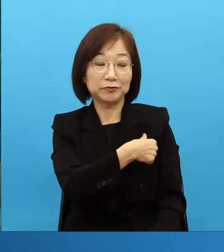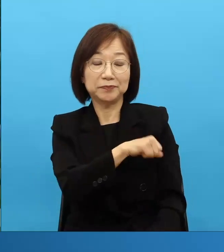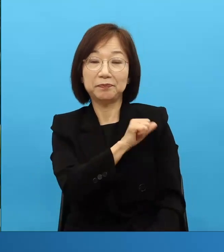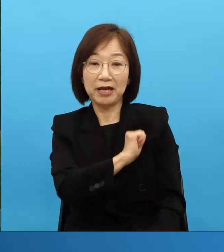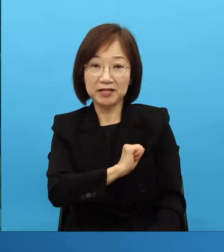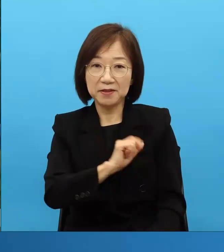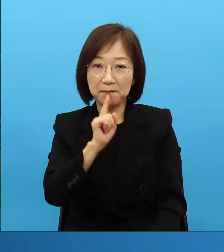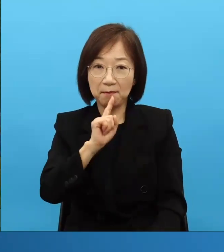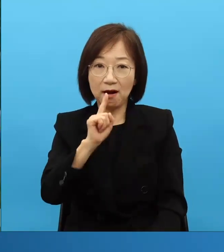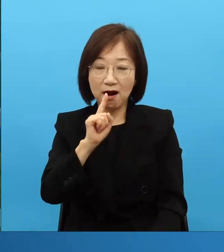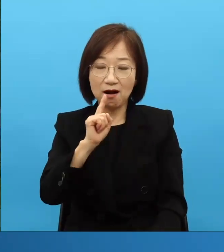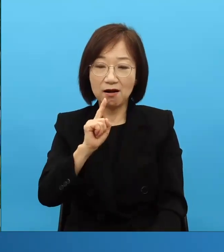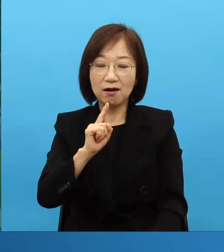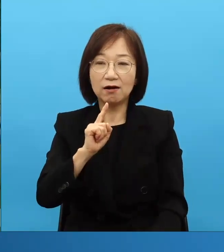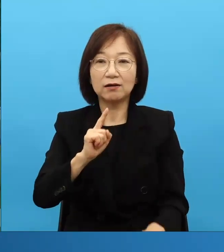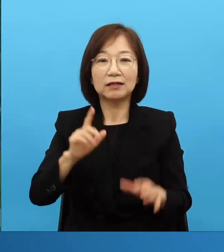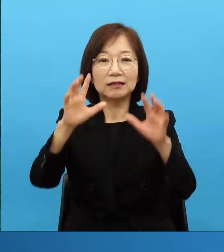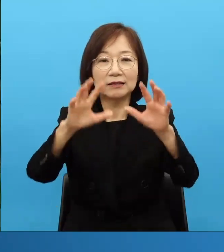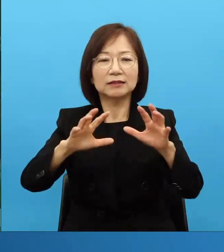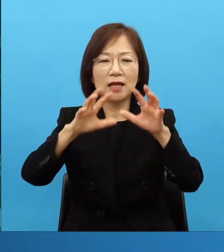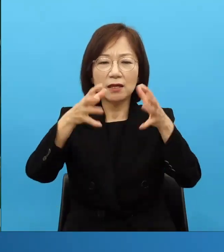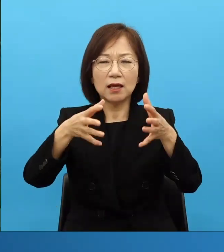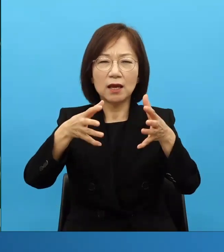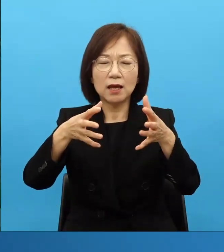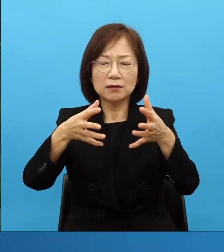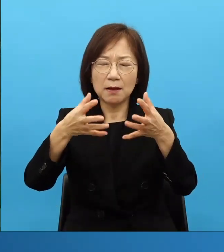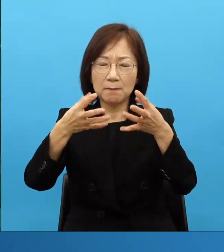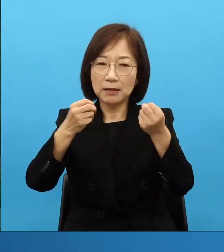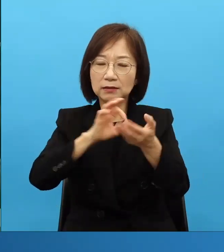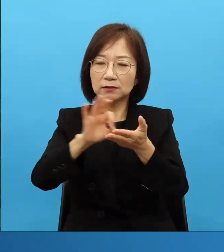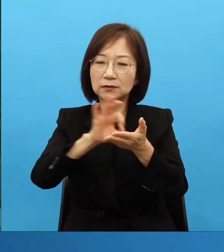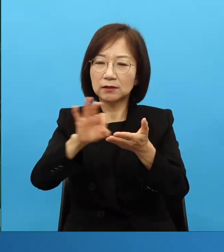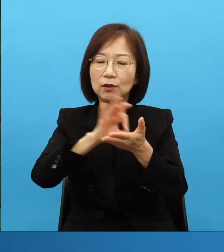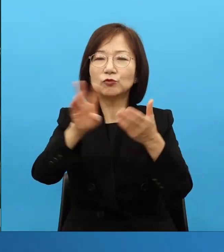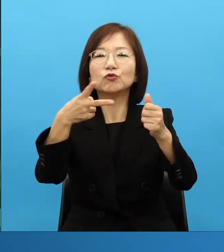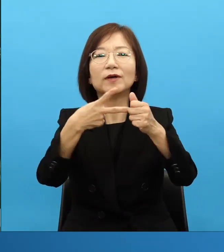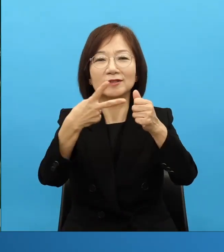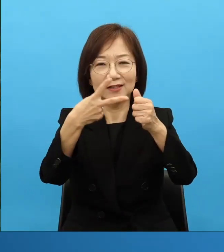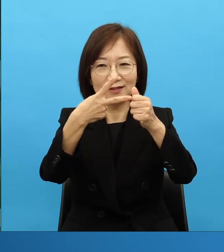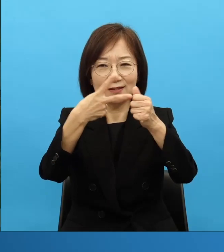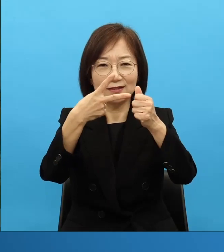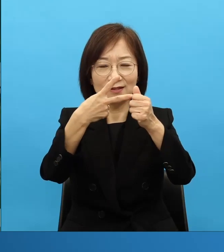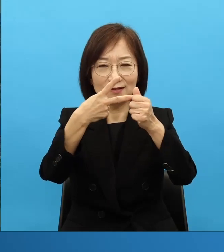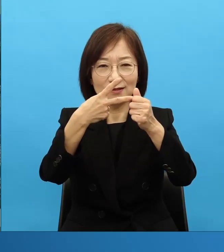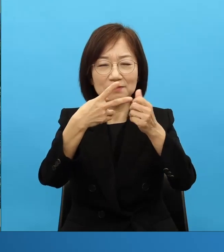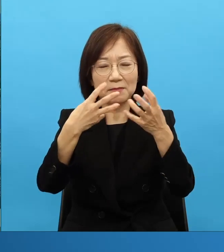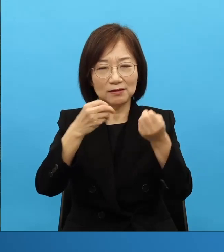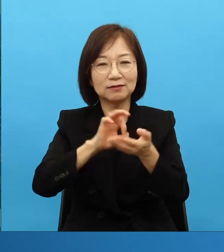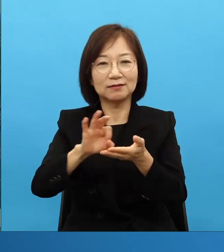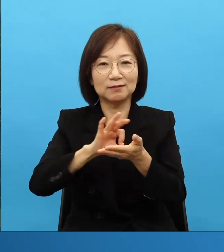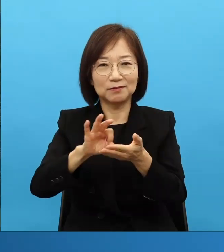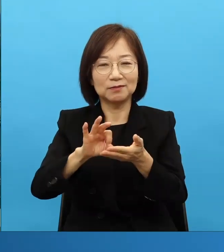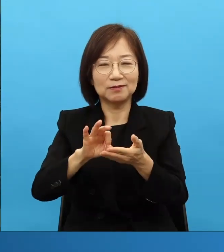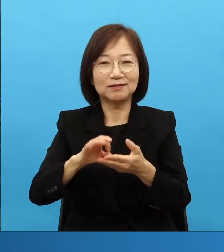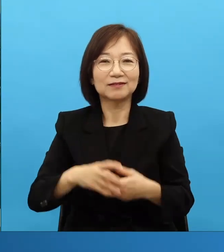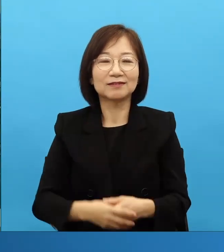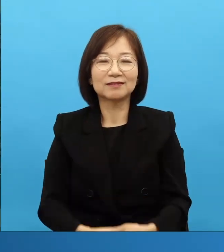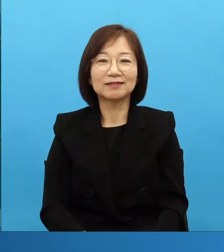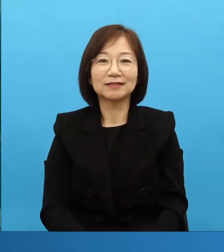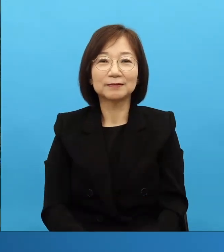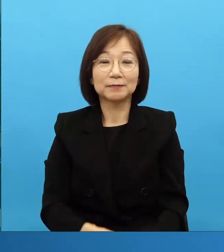스페인어는 세계에서 두 번째로 많은 사람이 쓰는 언어야. 우리가